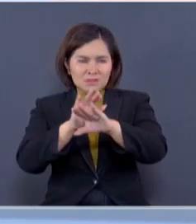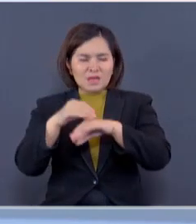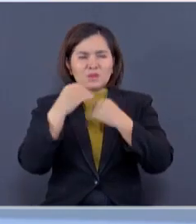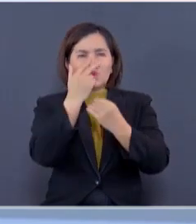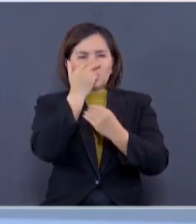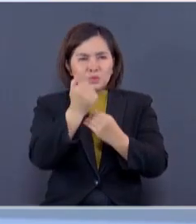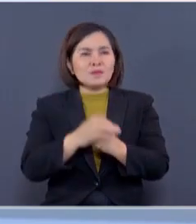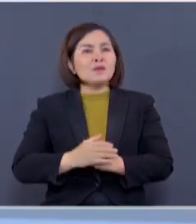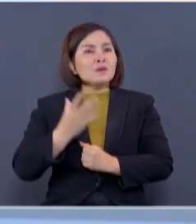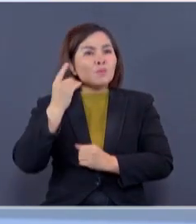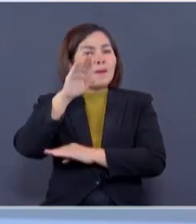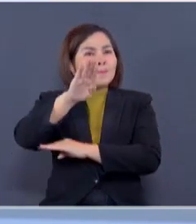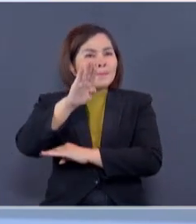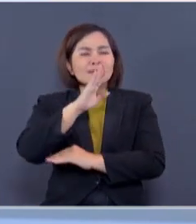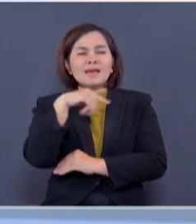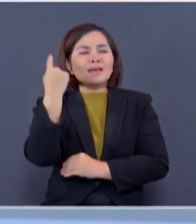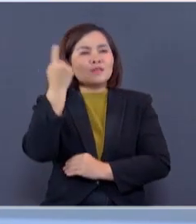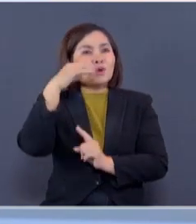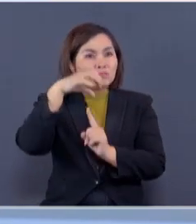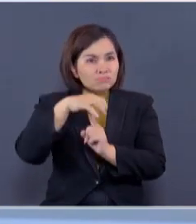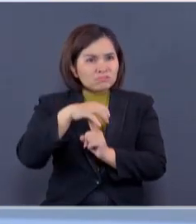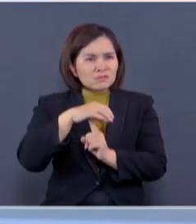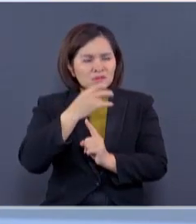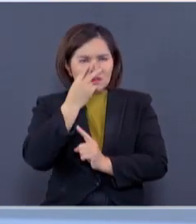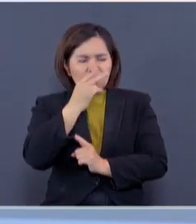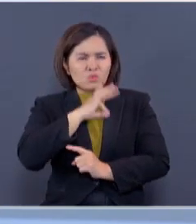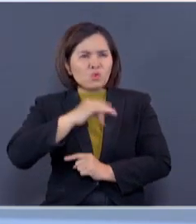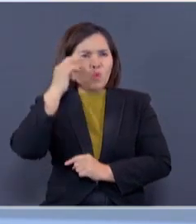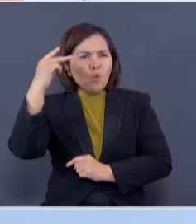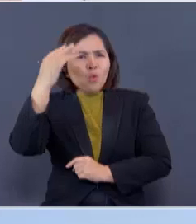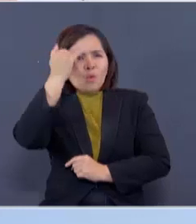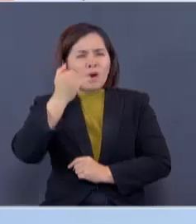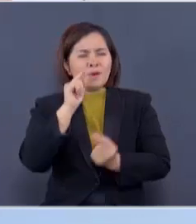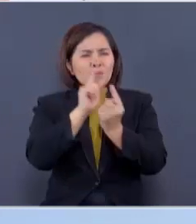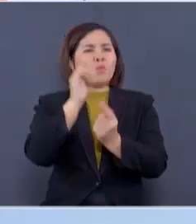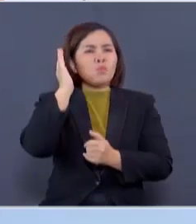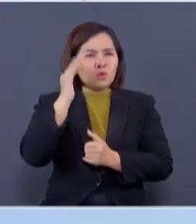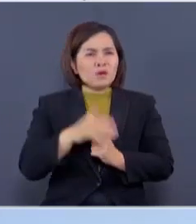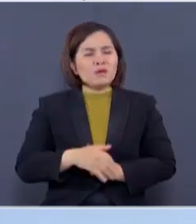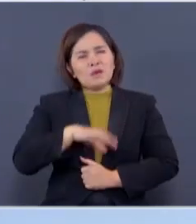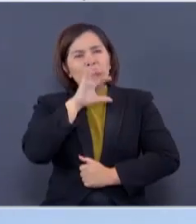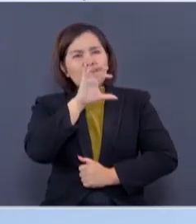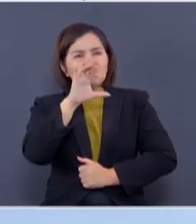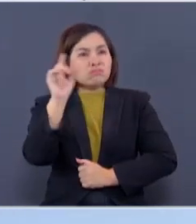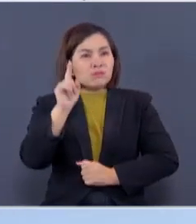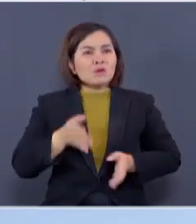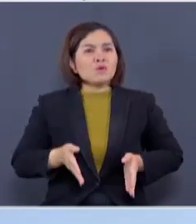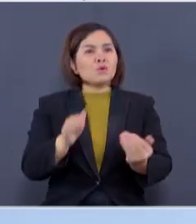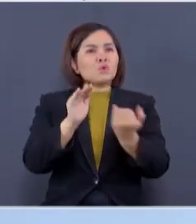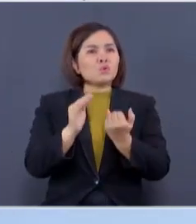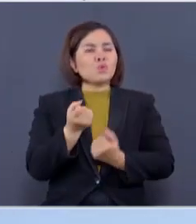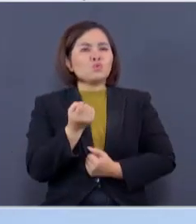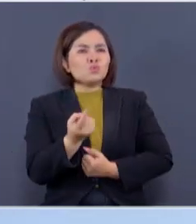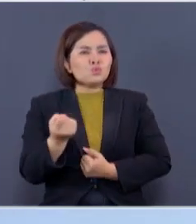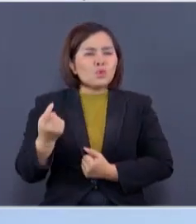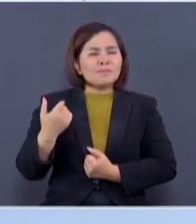แต่เมื่อวานนี้ช่วงบ่ายๆใครขับรถไปเที่ยวพัทยาอาจจะงงได้ค่ะเพราะว่ามีหนุ่มคนนึงนะไปโวยวายอยู่กลางถนนไลฟ์สดไปด้วย